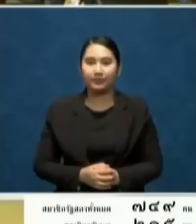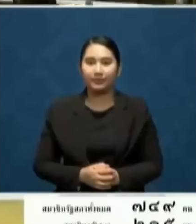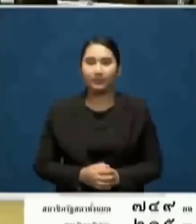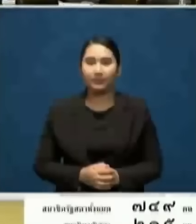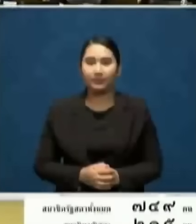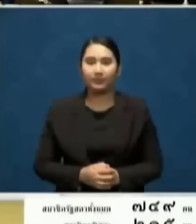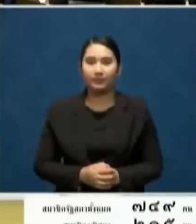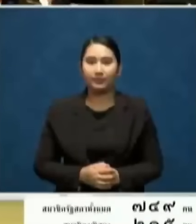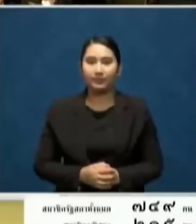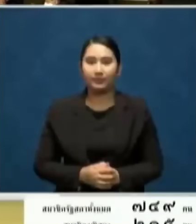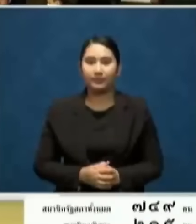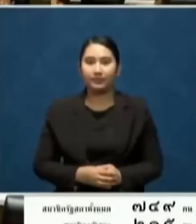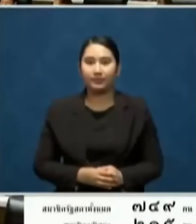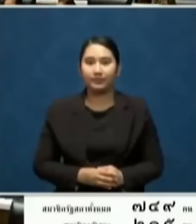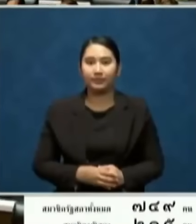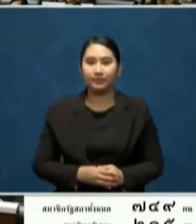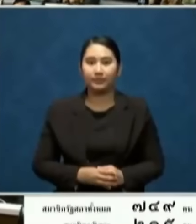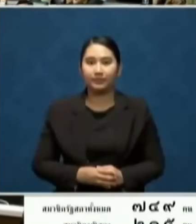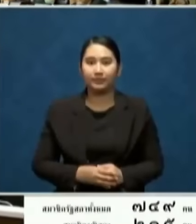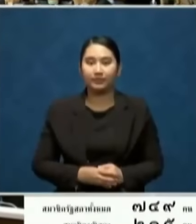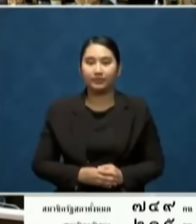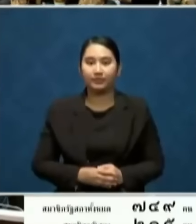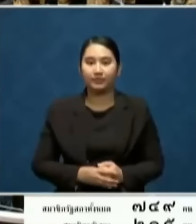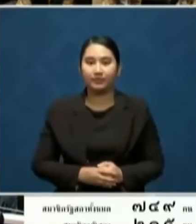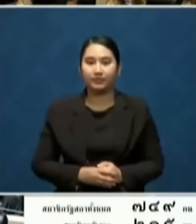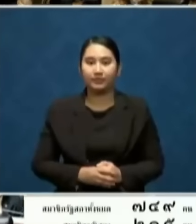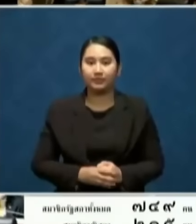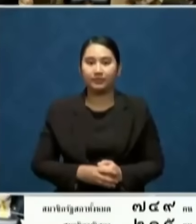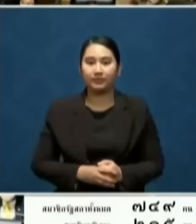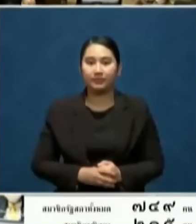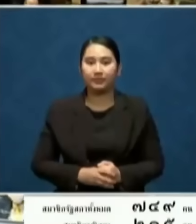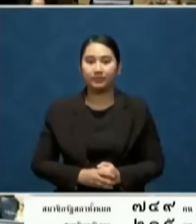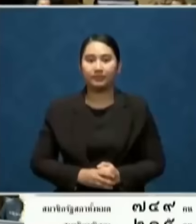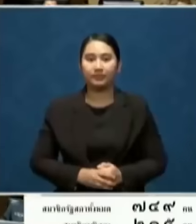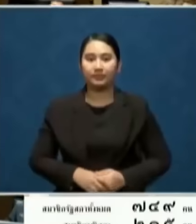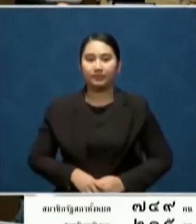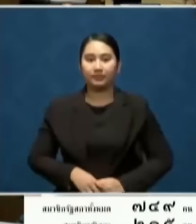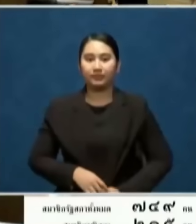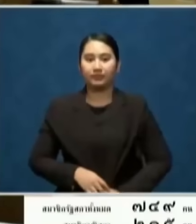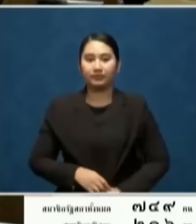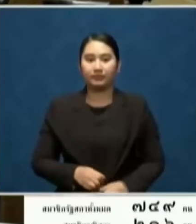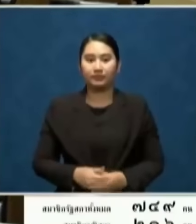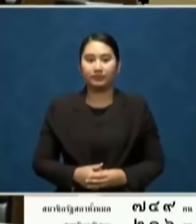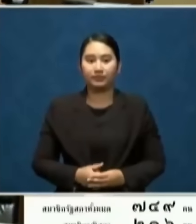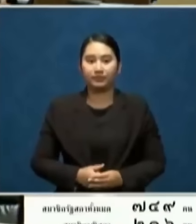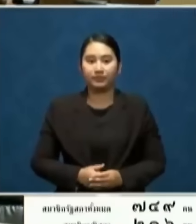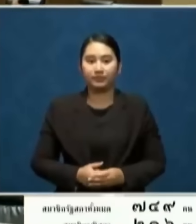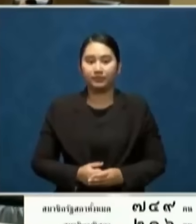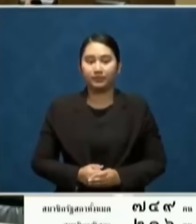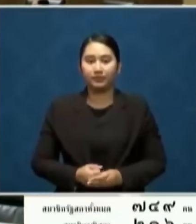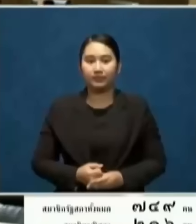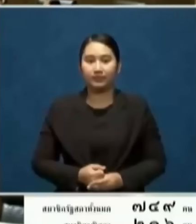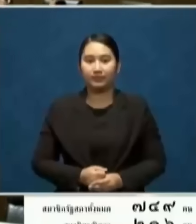จต่างประเทศก็เกือบ10คนด้วยกันซึ่งต้องบอกว่าตรงนี้เนี่ยเป็นบรรยากาศที่กำลังเข้าได้เข้าเข็มนะ